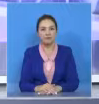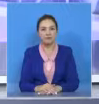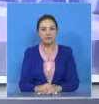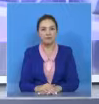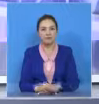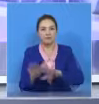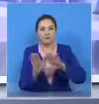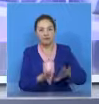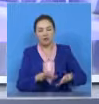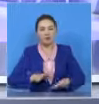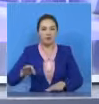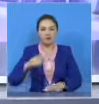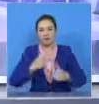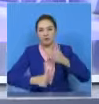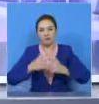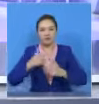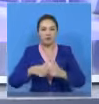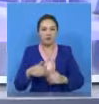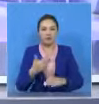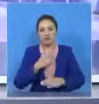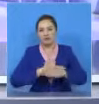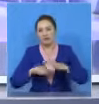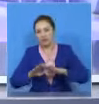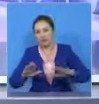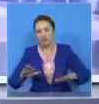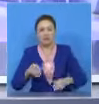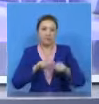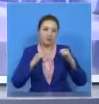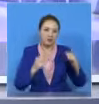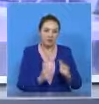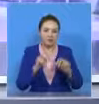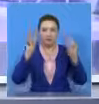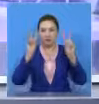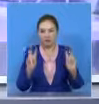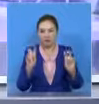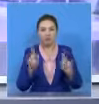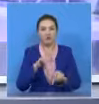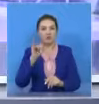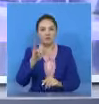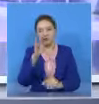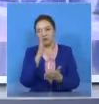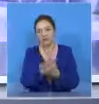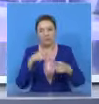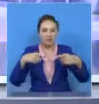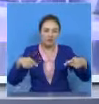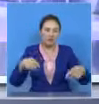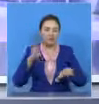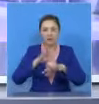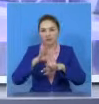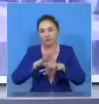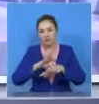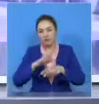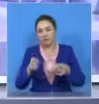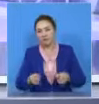прошел областной конкурс среди особых детей и расширив несмотря на то что у них есть различные врожденные заболевания